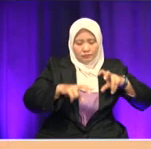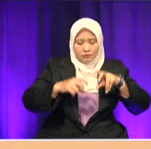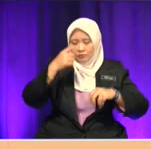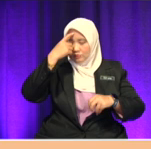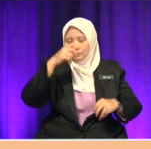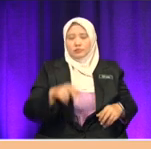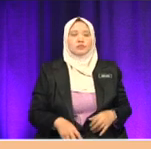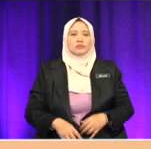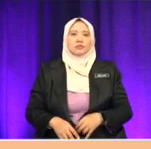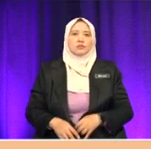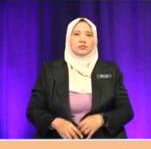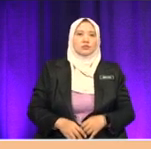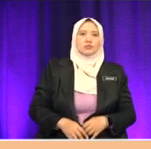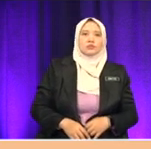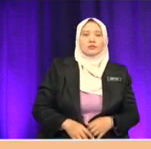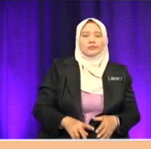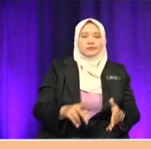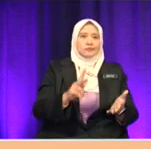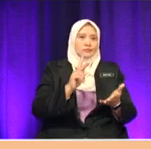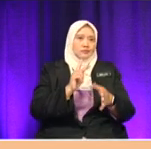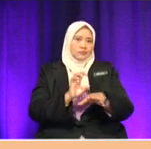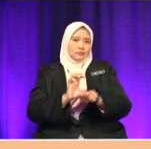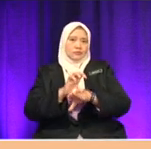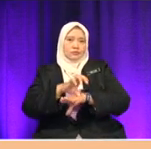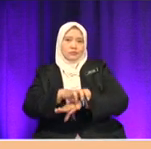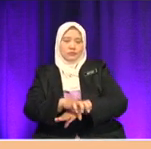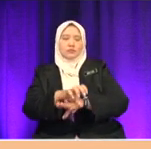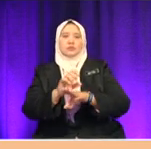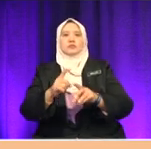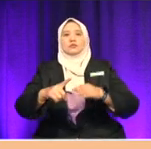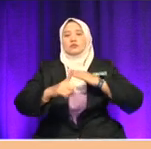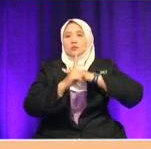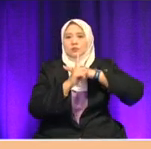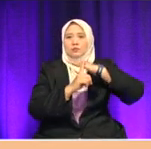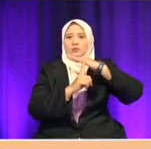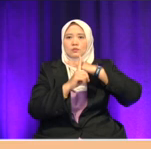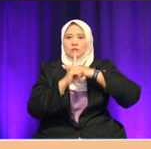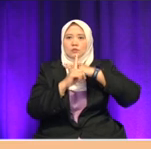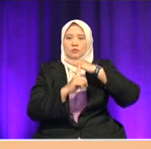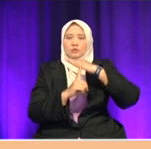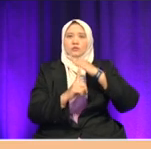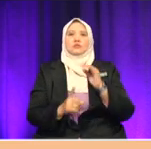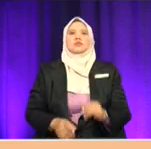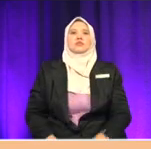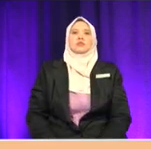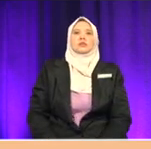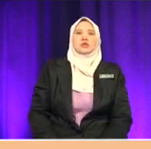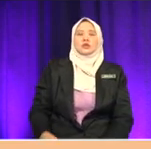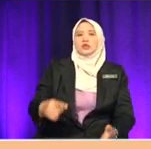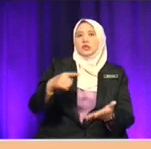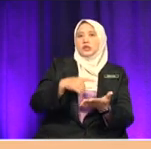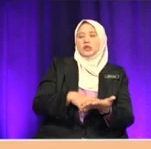mengkaji kesan suhu. Tadi kita ada 5 faktor yang mempengaruhi mikroorganisma dan ini adalah faktor